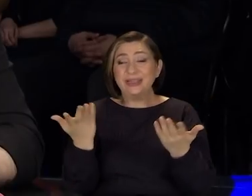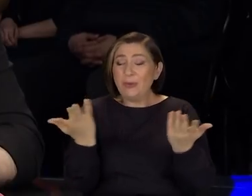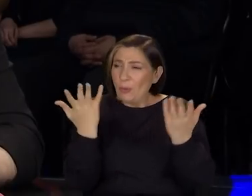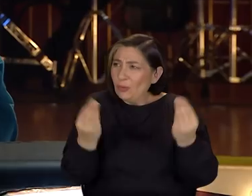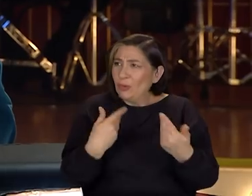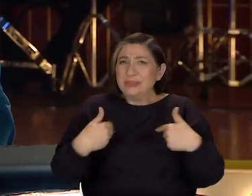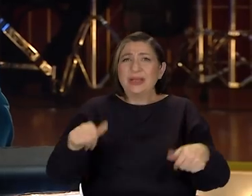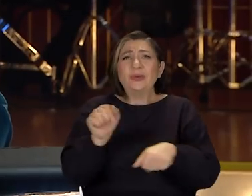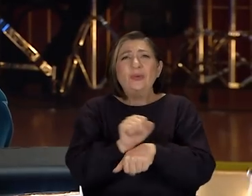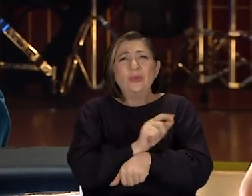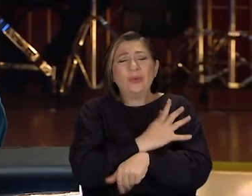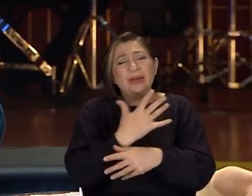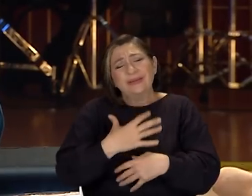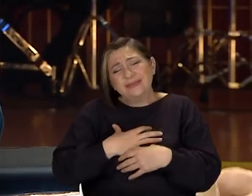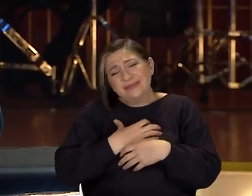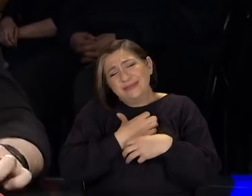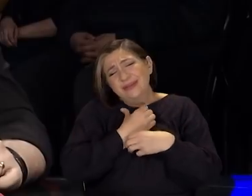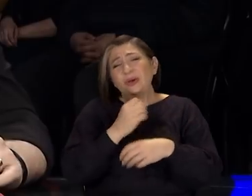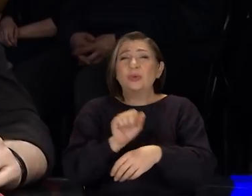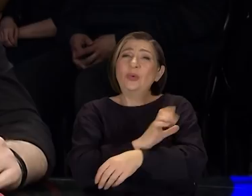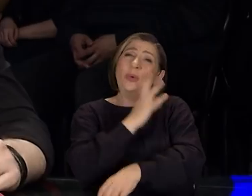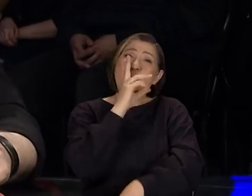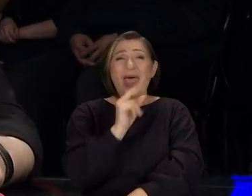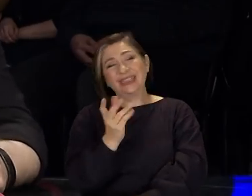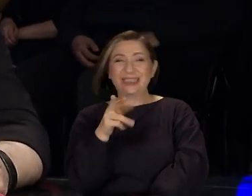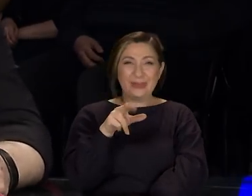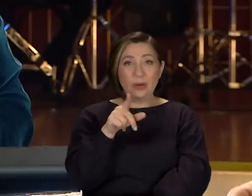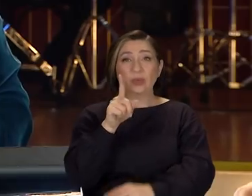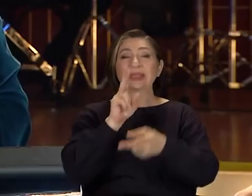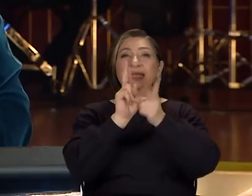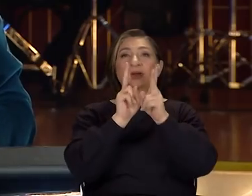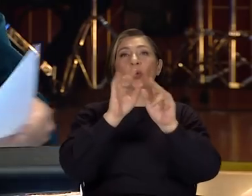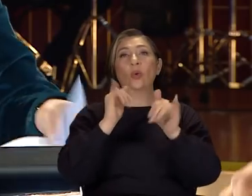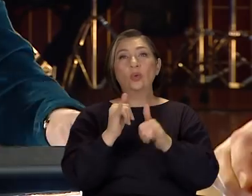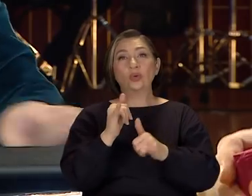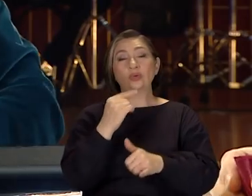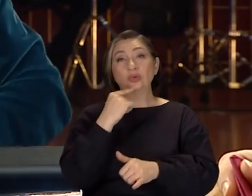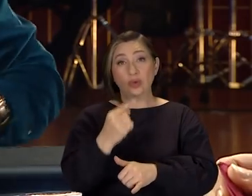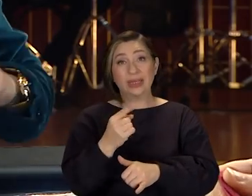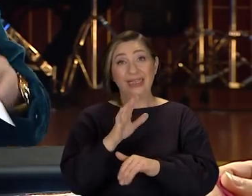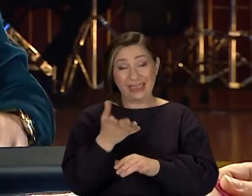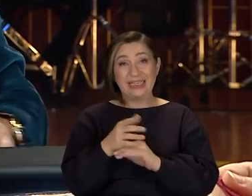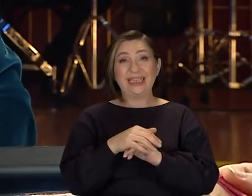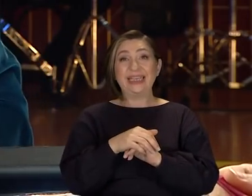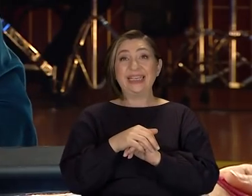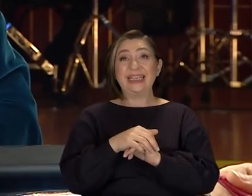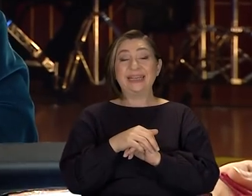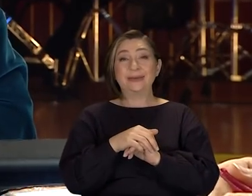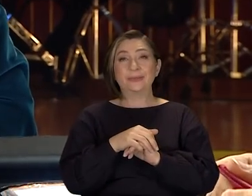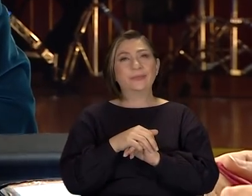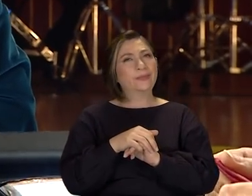geldik durumda. Ya böyle bir duygulardan duygu beğen programı şey. Peki bu oyunu... söyledik. Senin